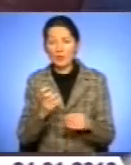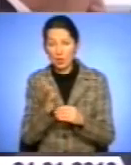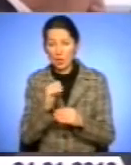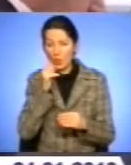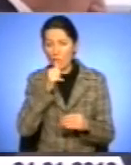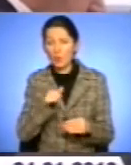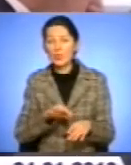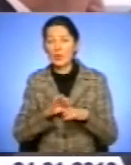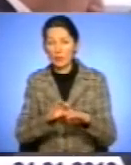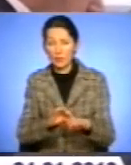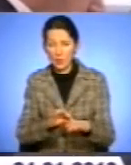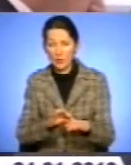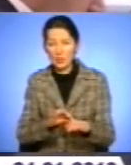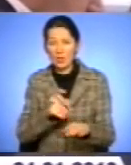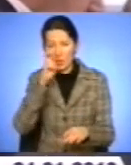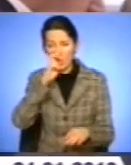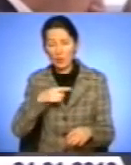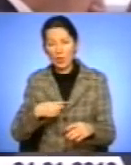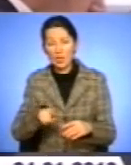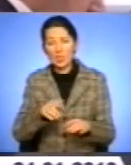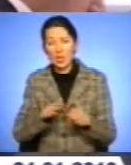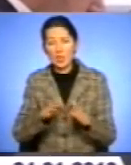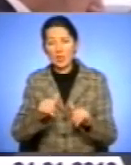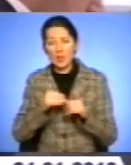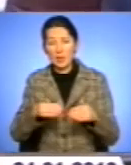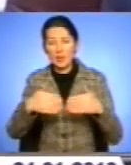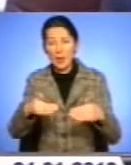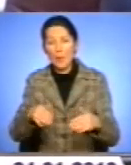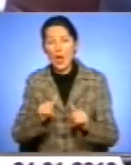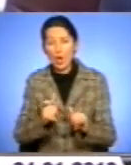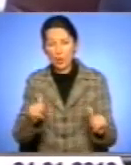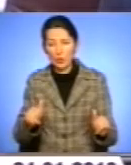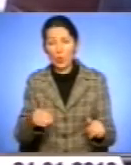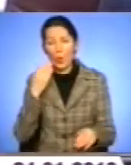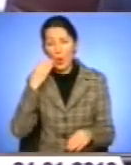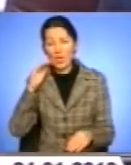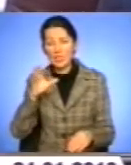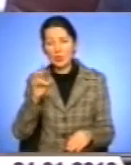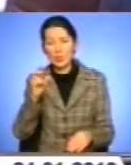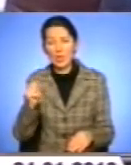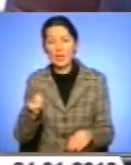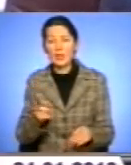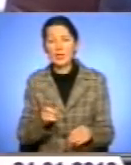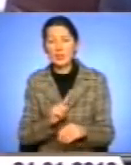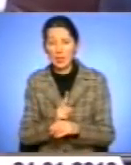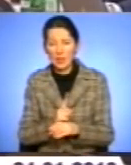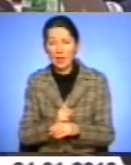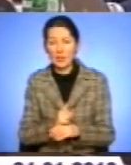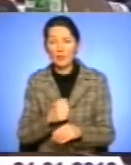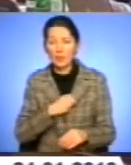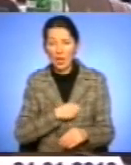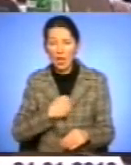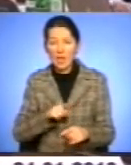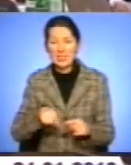может достигти в 2013 году взрастания ВВП на уровне 3-4% с инфляцией приблизно 3%, а в 2014